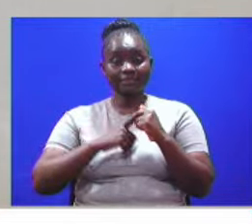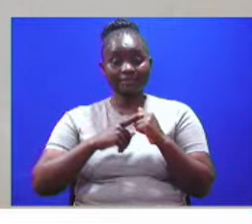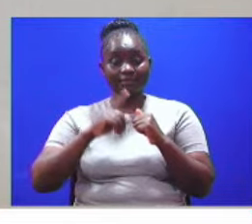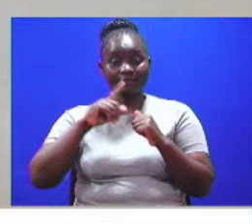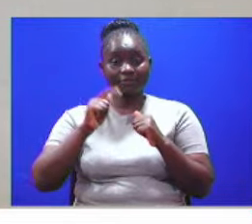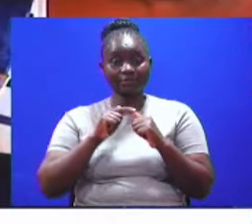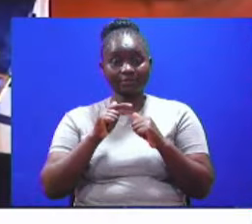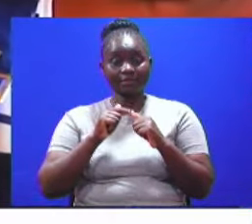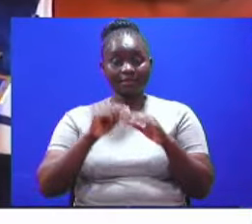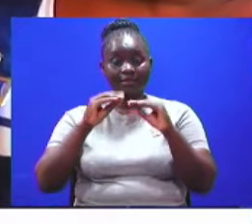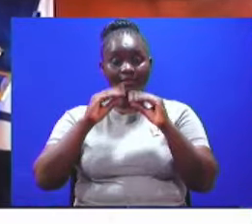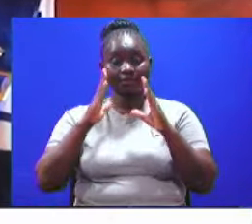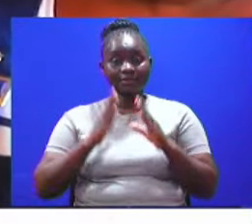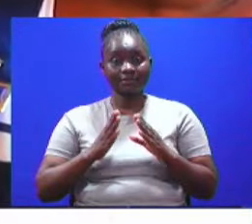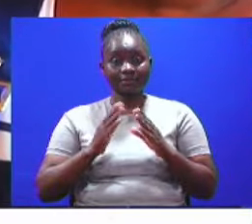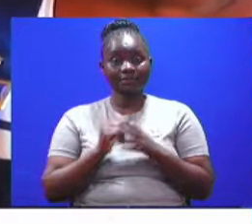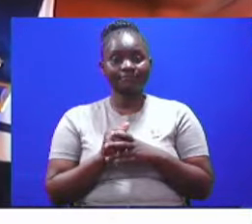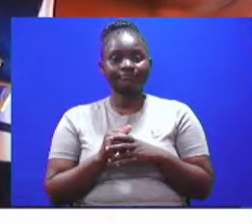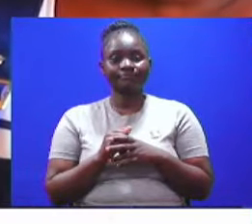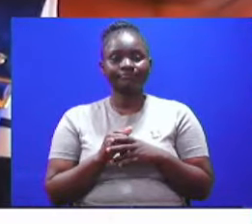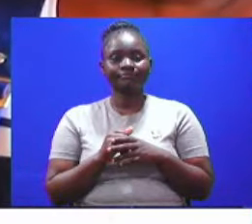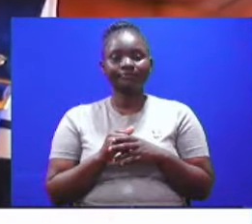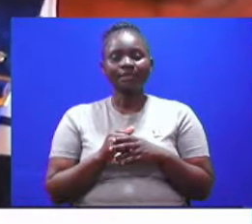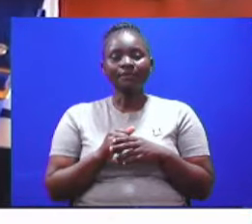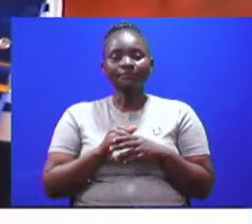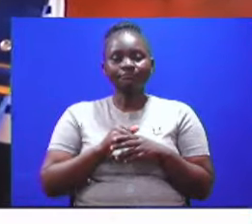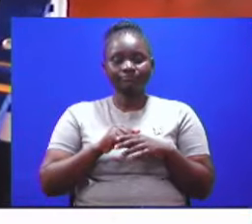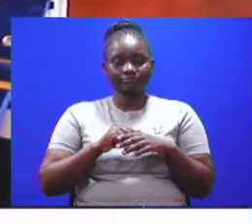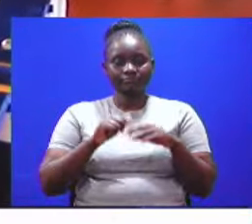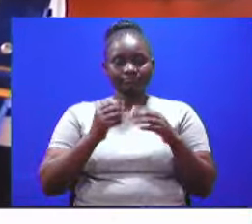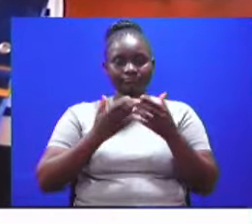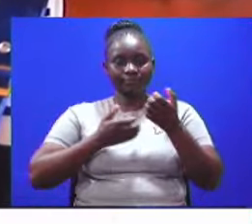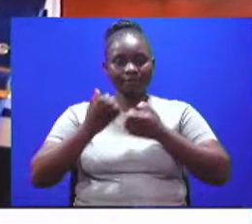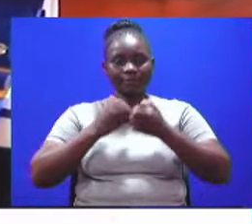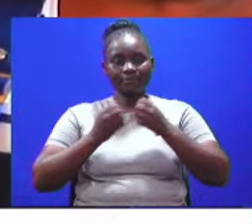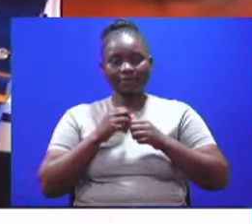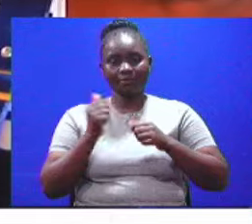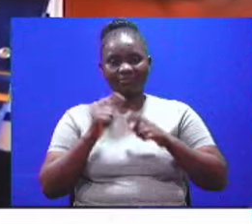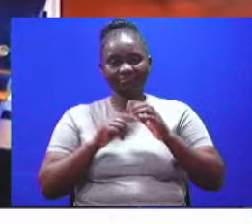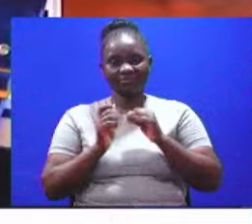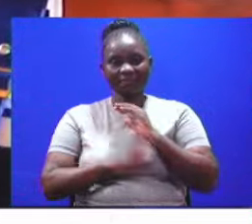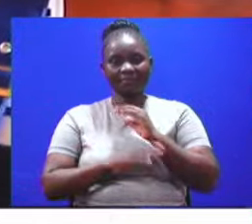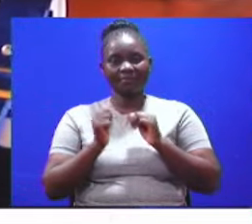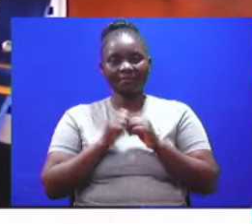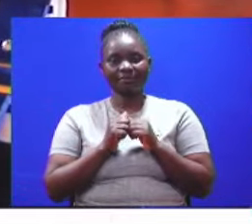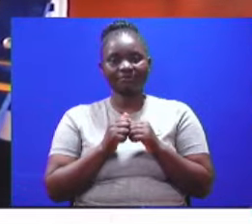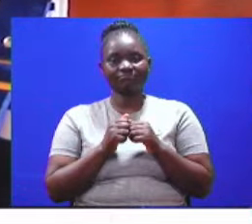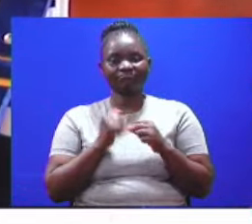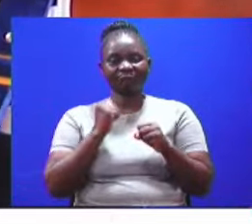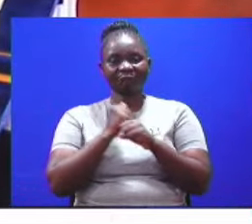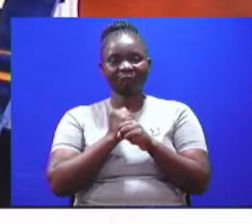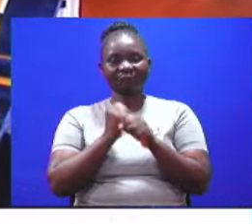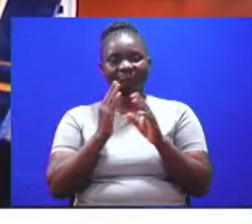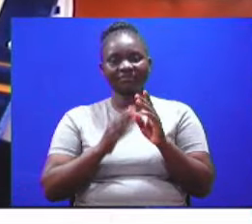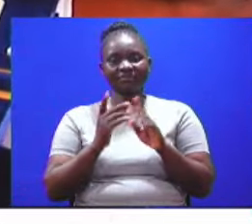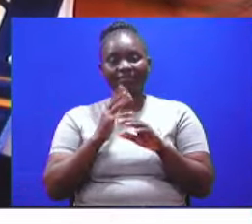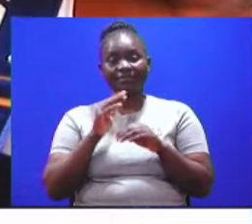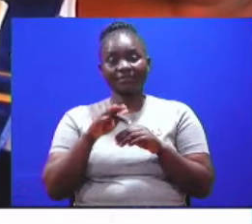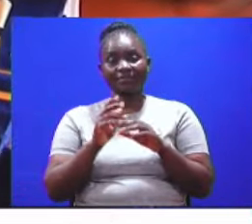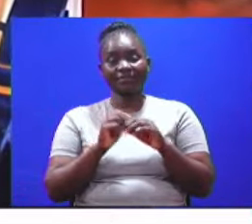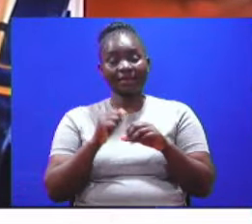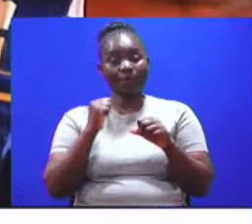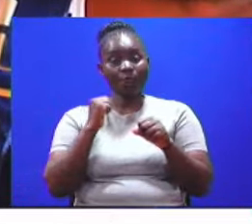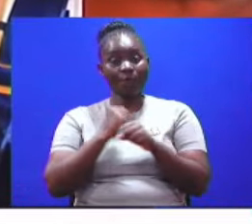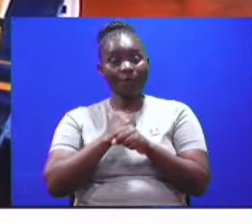mwe merongene na isane ya mwari gitu wa senjiri itali ingia ikurukunga ya kondo tutake teba ya guigas